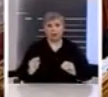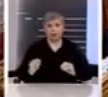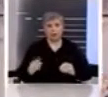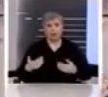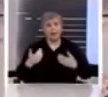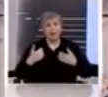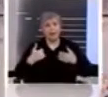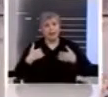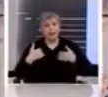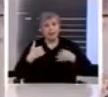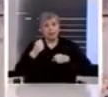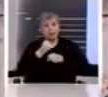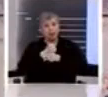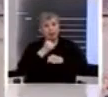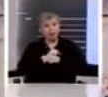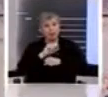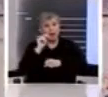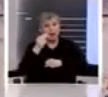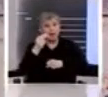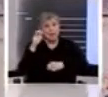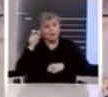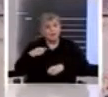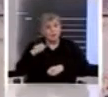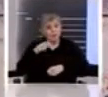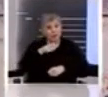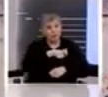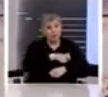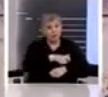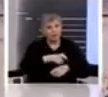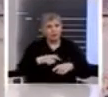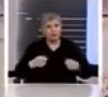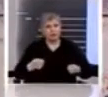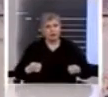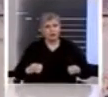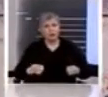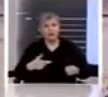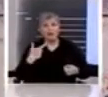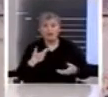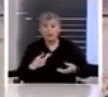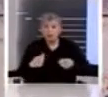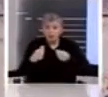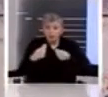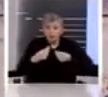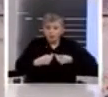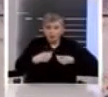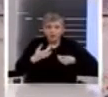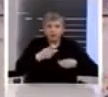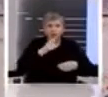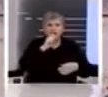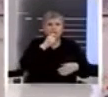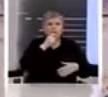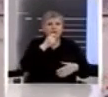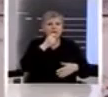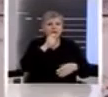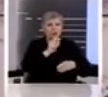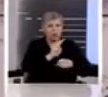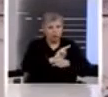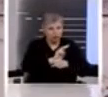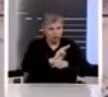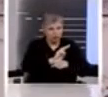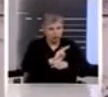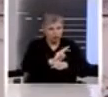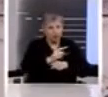το, η έκφραση όταν έρχονται στα χέρια του απόρριτα έγγραφα, κατά τη γνώμη μου θα